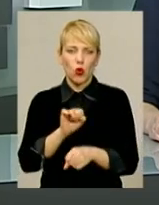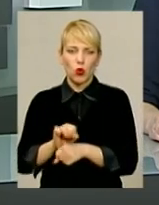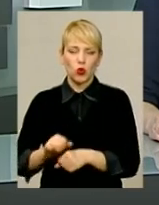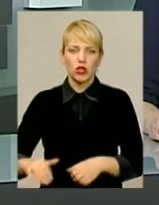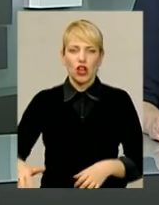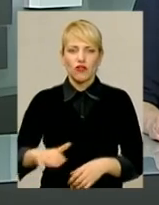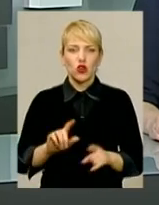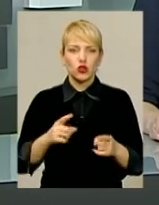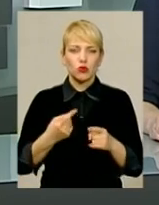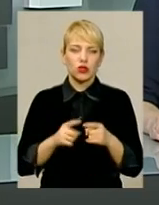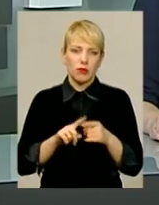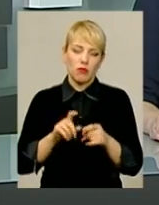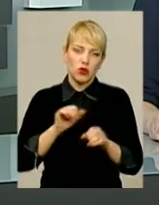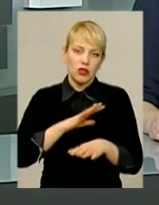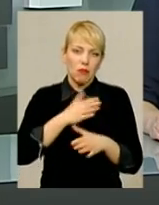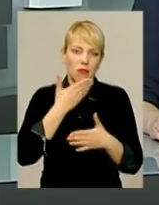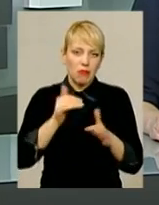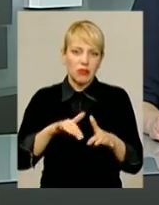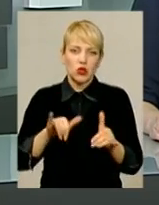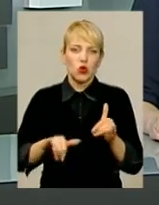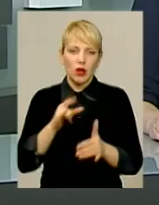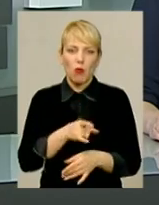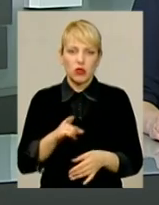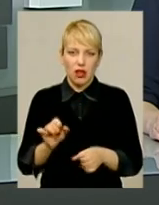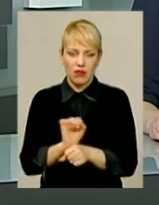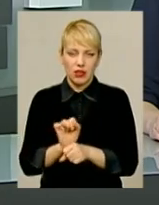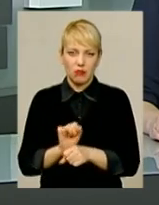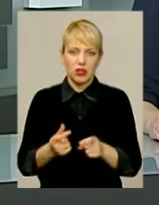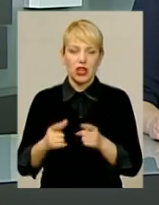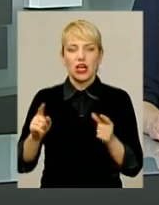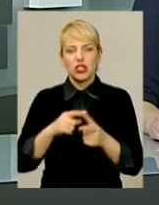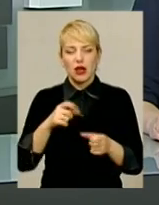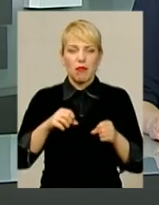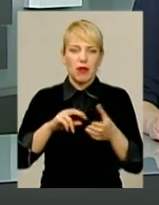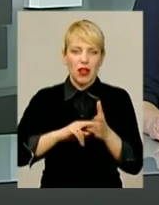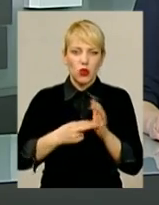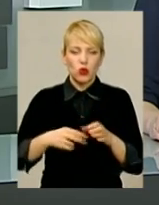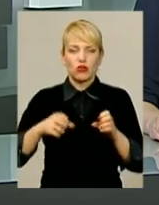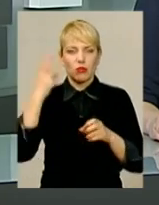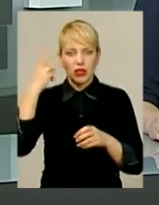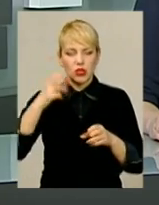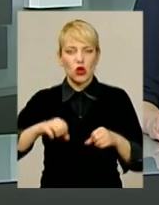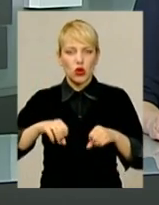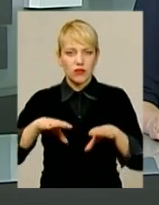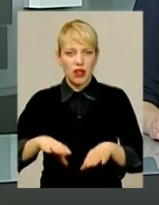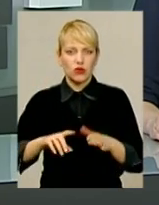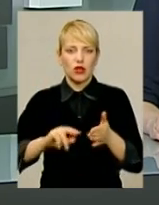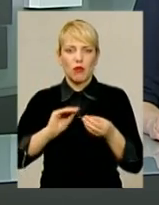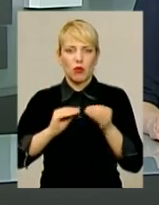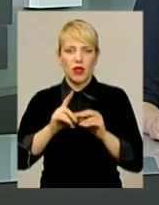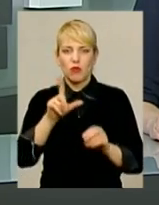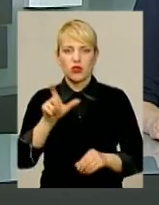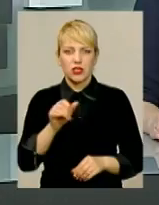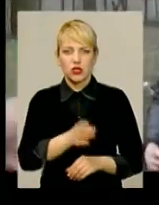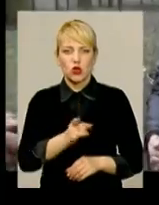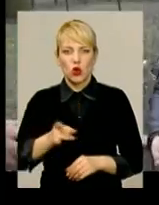чи просто більше ніде припаркувати автівку? І чи планують у Хмельницькому розв'язувати проблему зі стоянками? Спробували довідатись мої колеги.